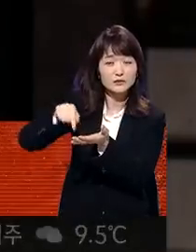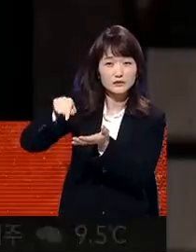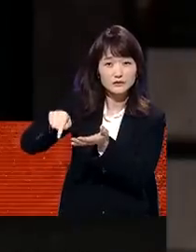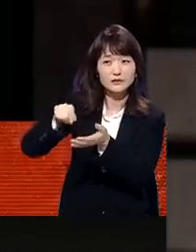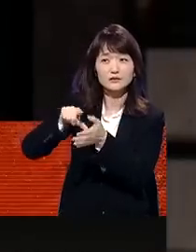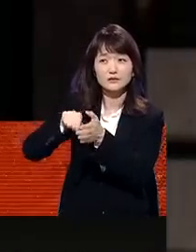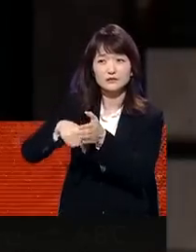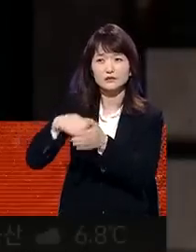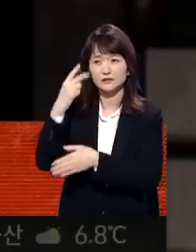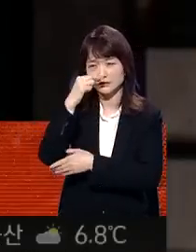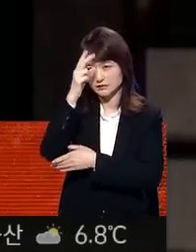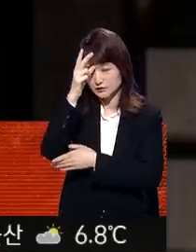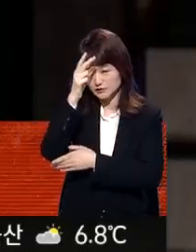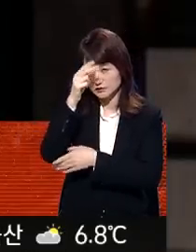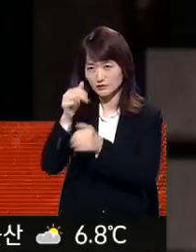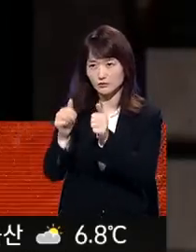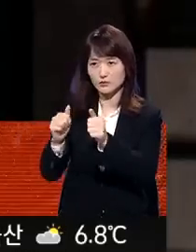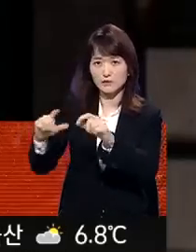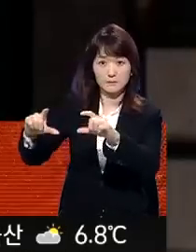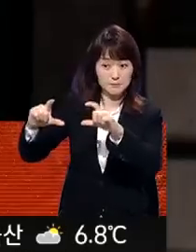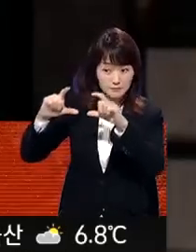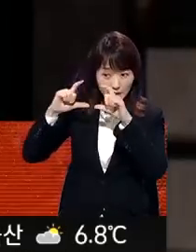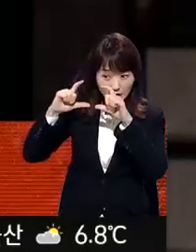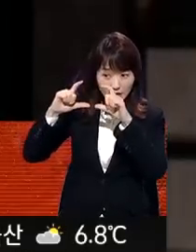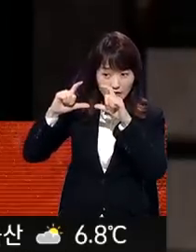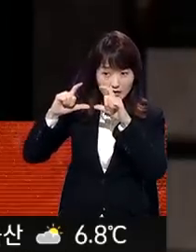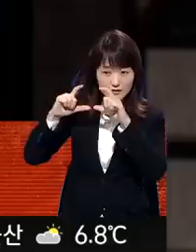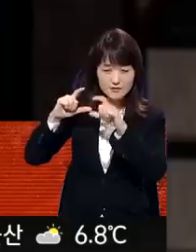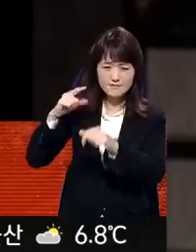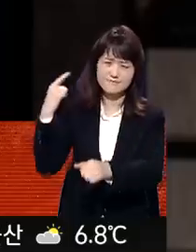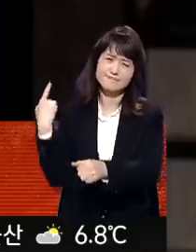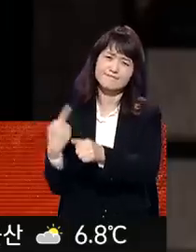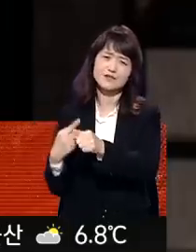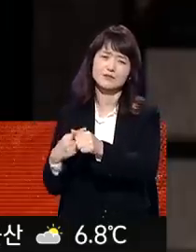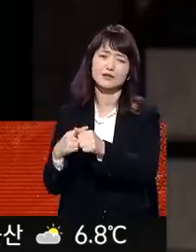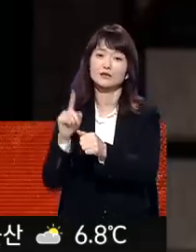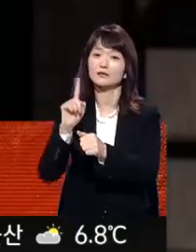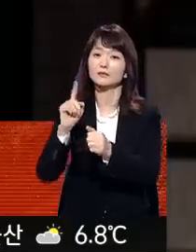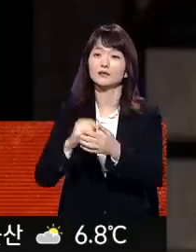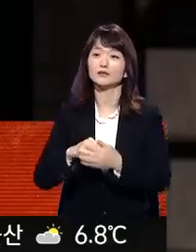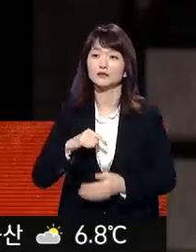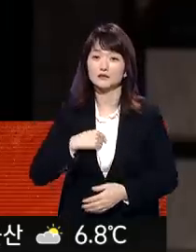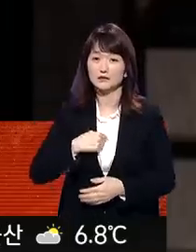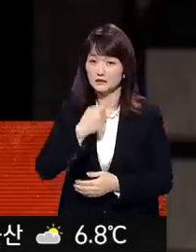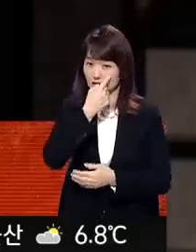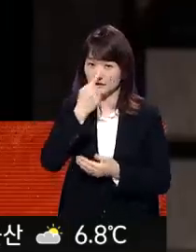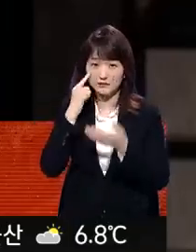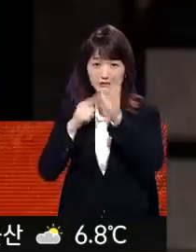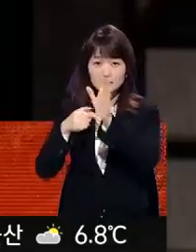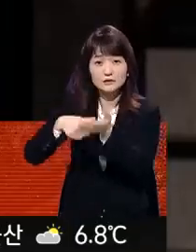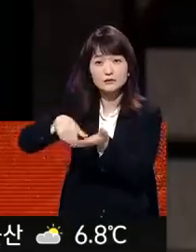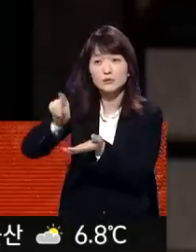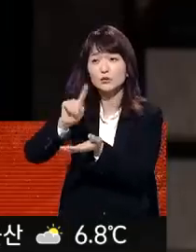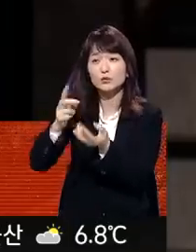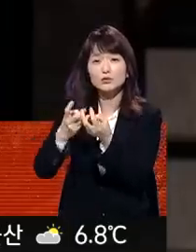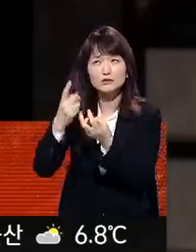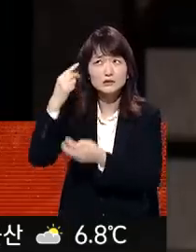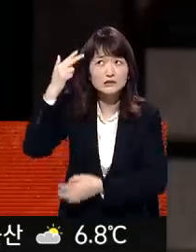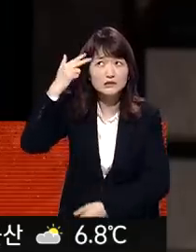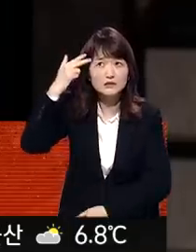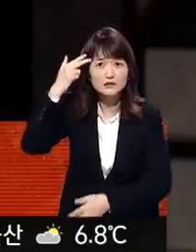그때 검찰과 그 법원의 판결에 대해서 가장 신랄하게 비판했던 것 중에 하나가 자기 증거를 인멸하는 사람이 어떻게